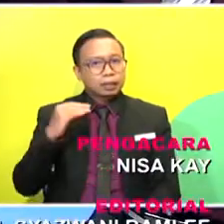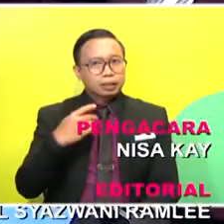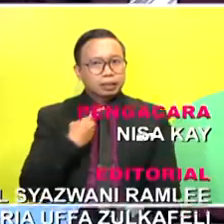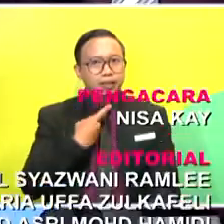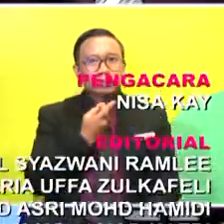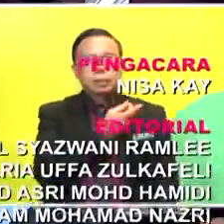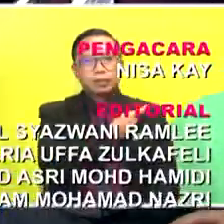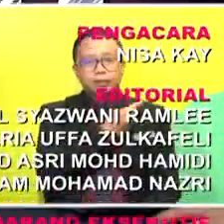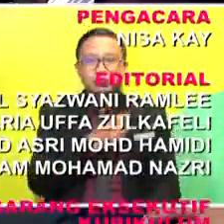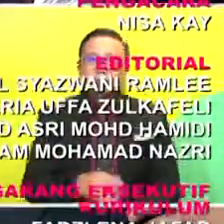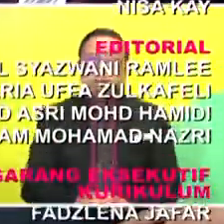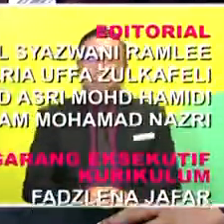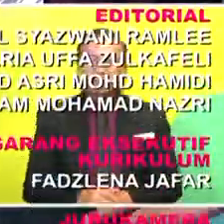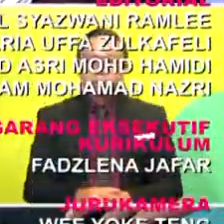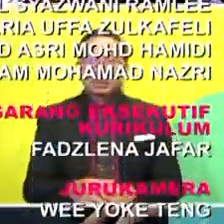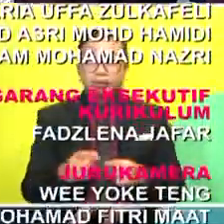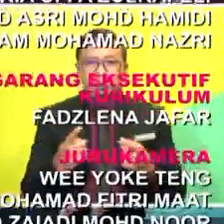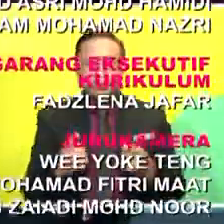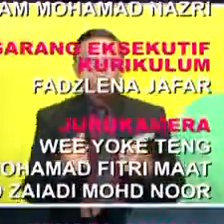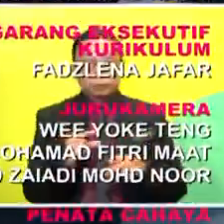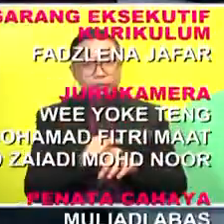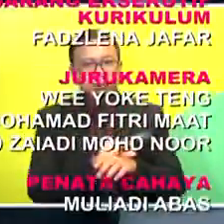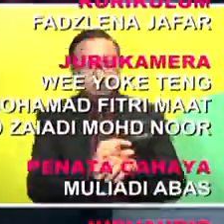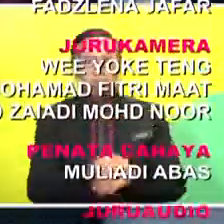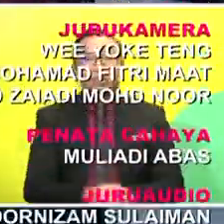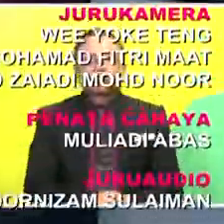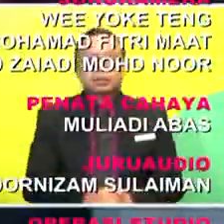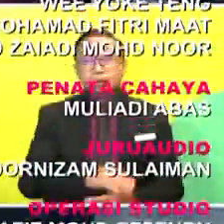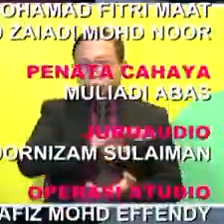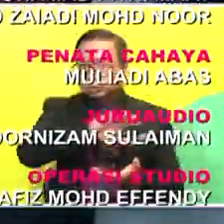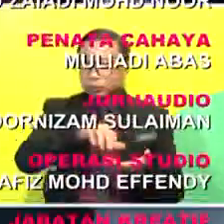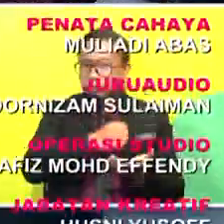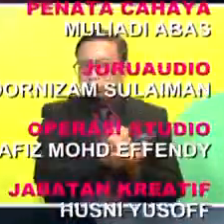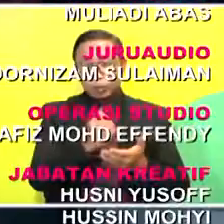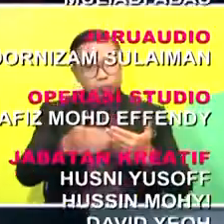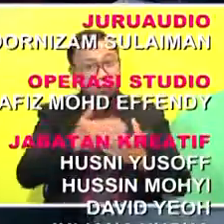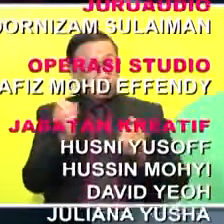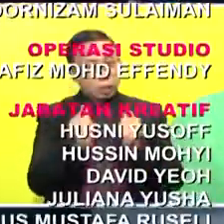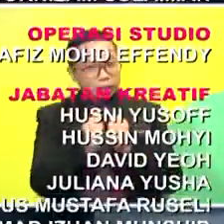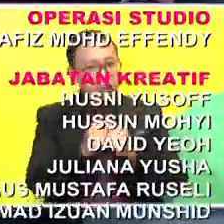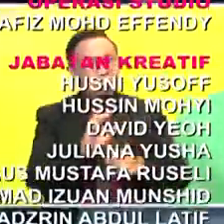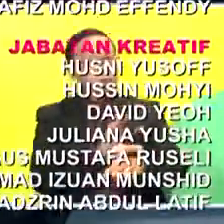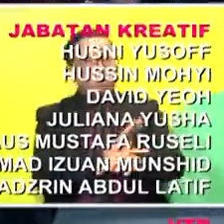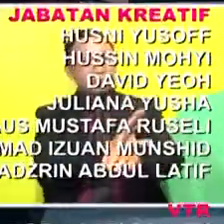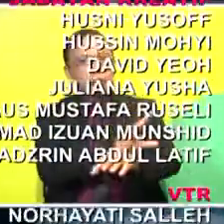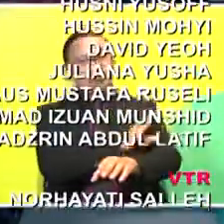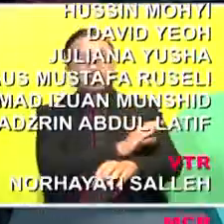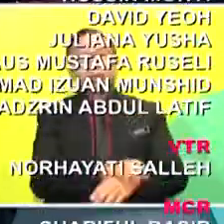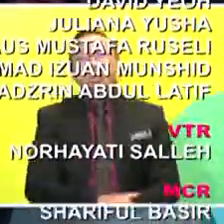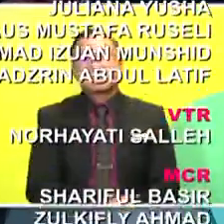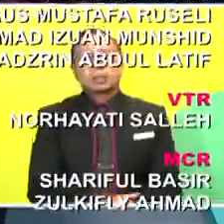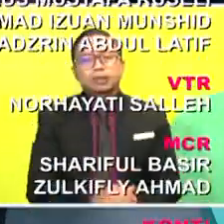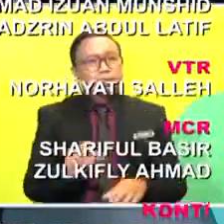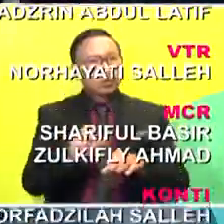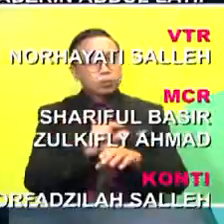Marilah kita cinta teknologi, segalanya mudah dengan komputer.